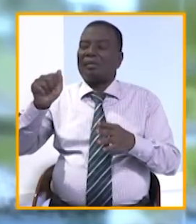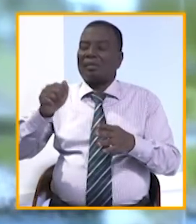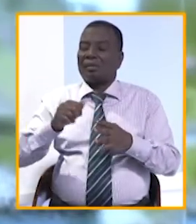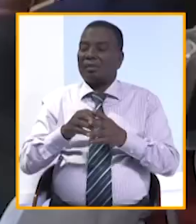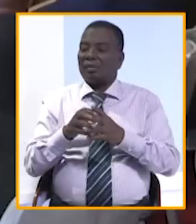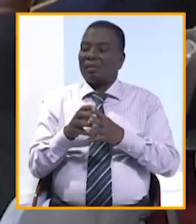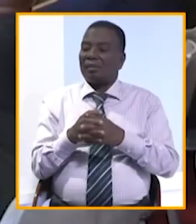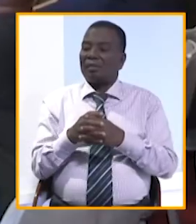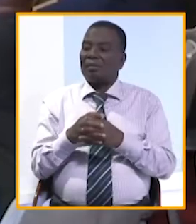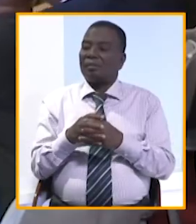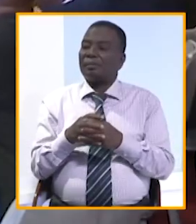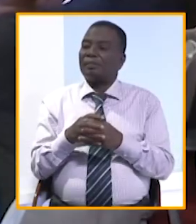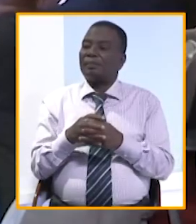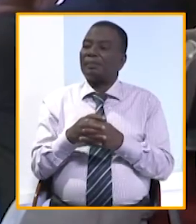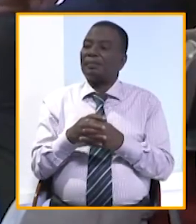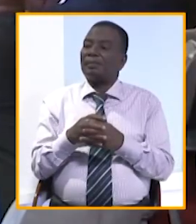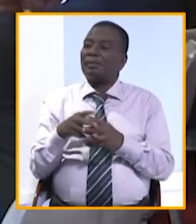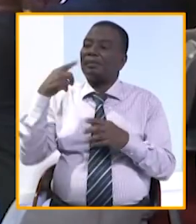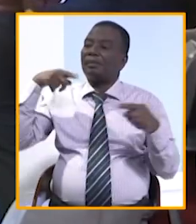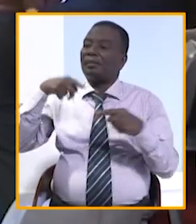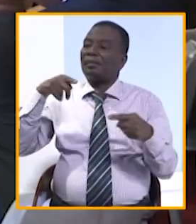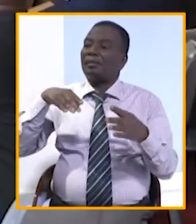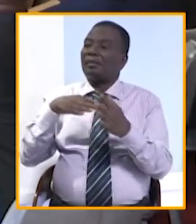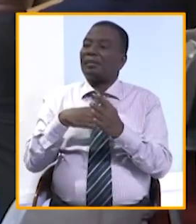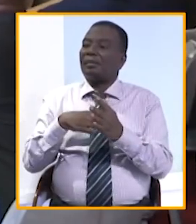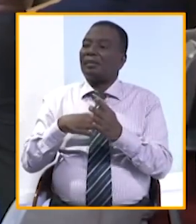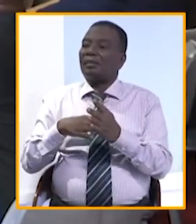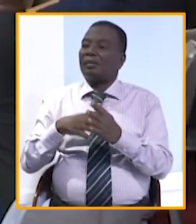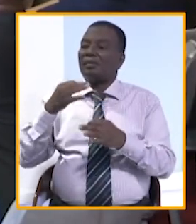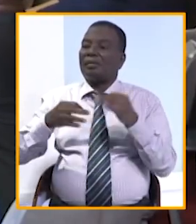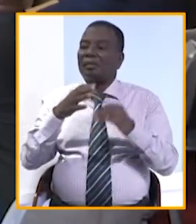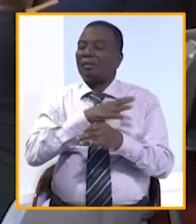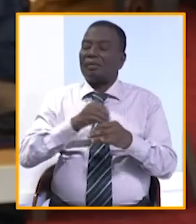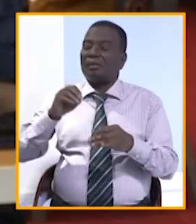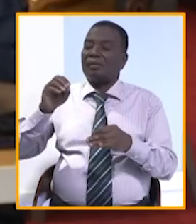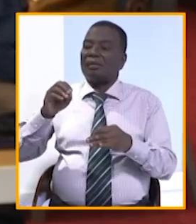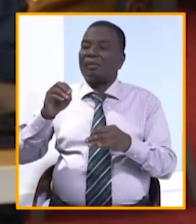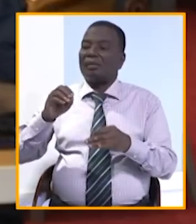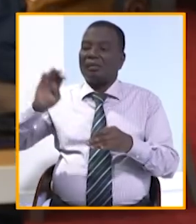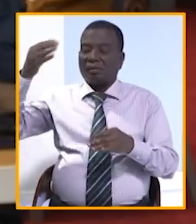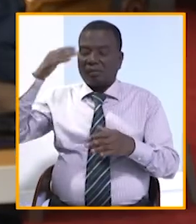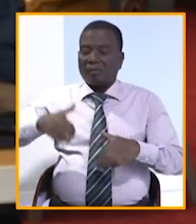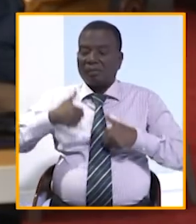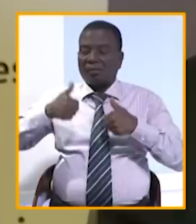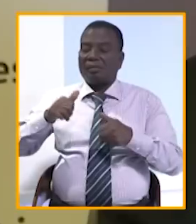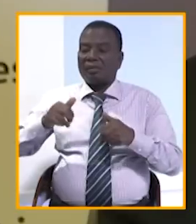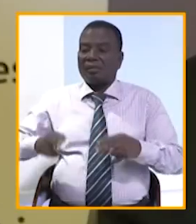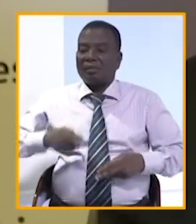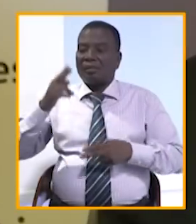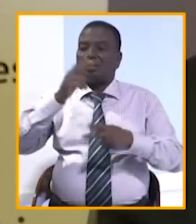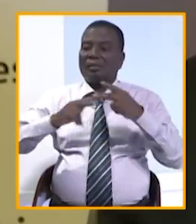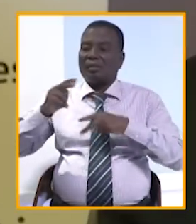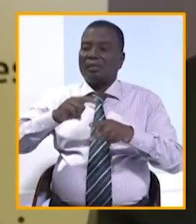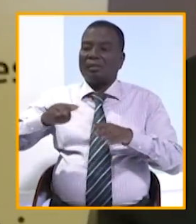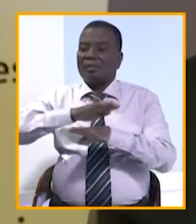Kambawa. En vue de lutter contre les préjugés liés au VIH-Sida, le ministre de la Santé, de l'Hygiène publique et de